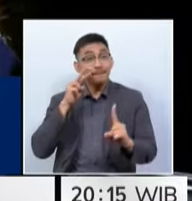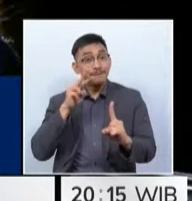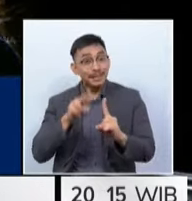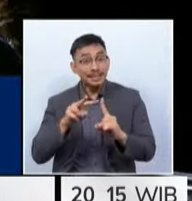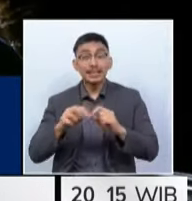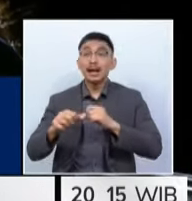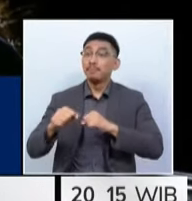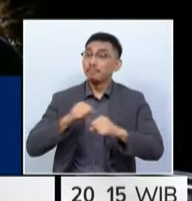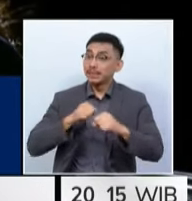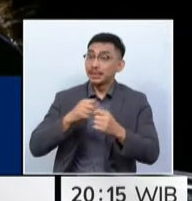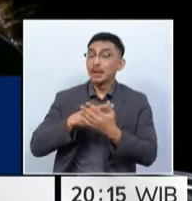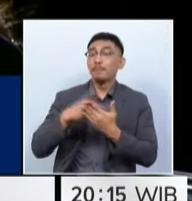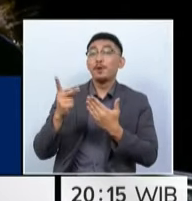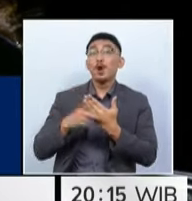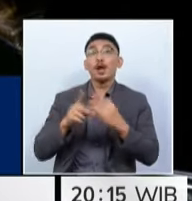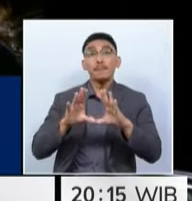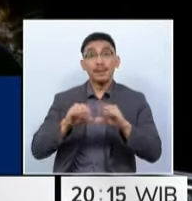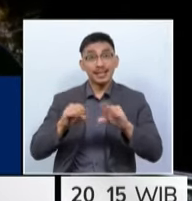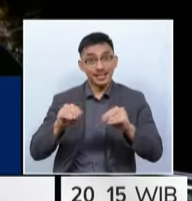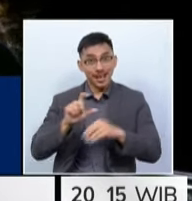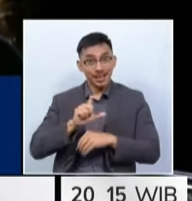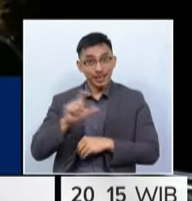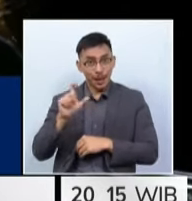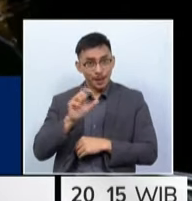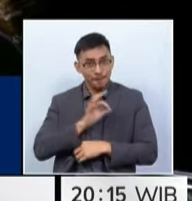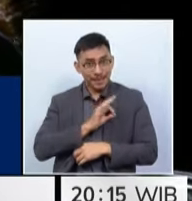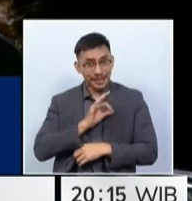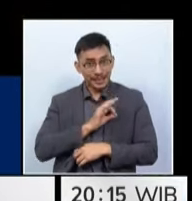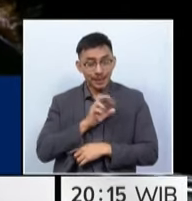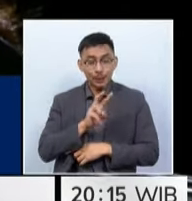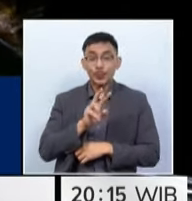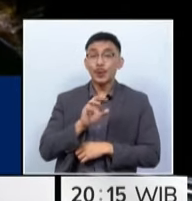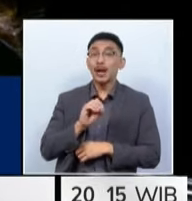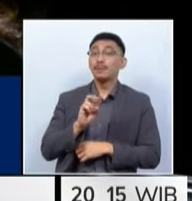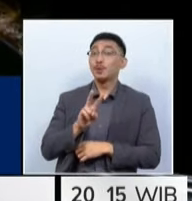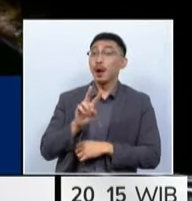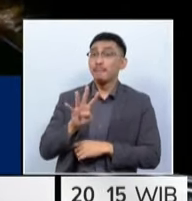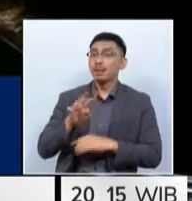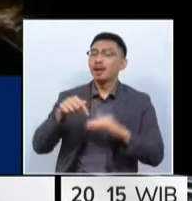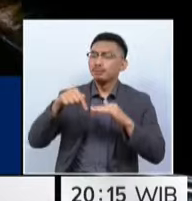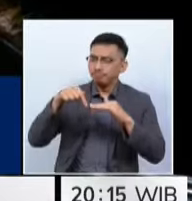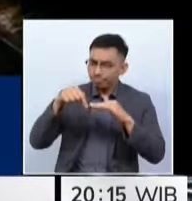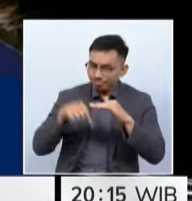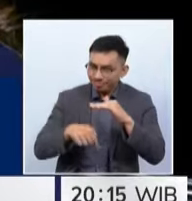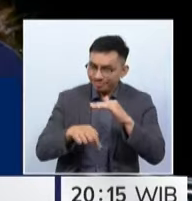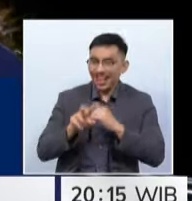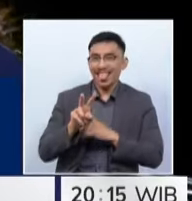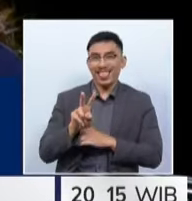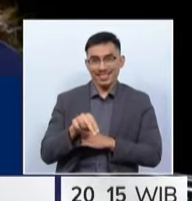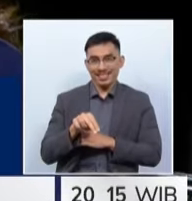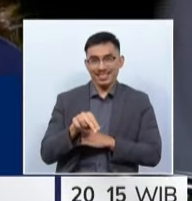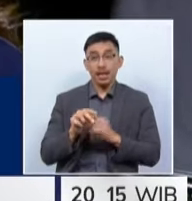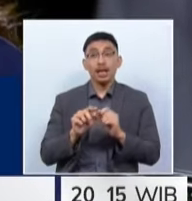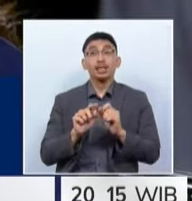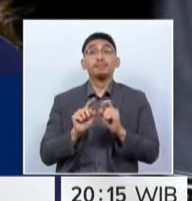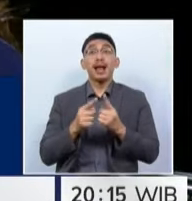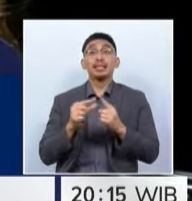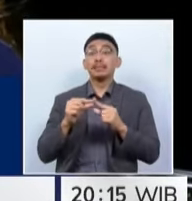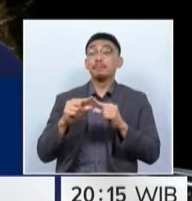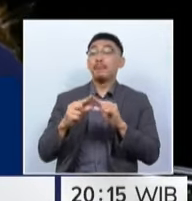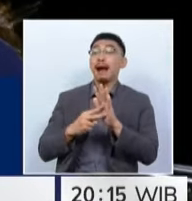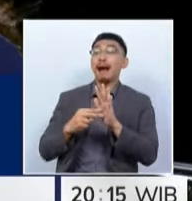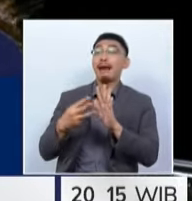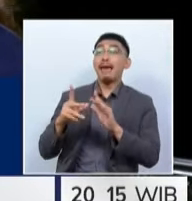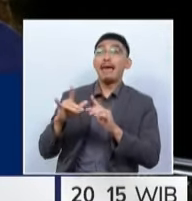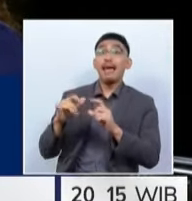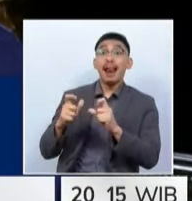kerja calon presiden 2024 dengan memberikan pertanyaan yang telah dibuat oleh 11 panelis n namun